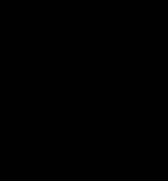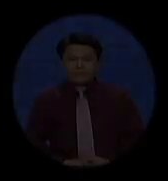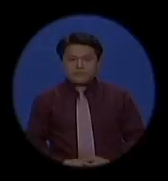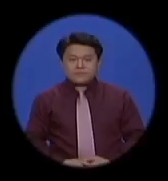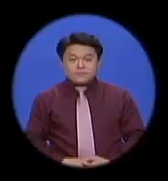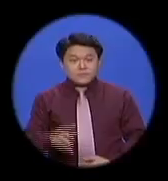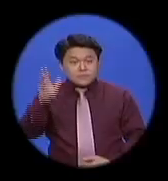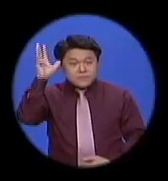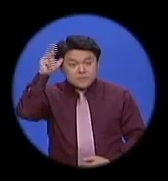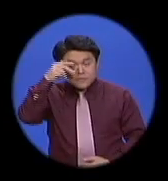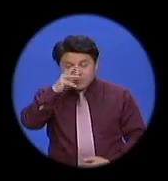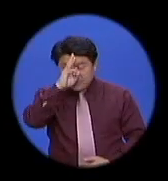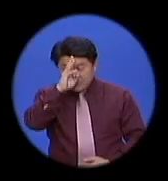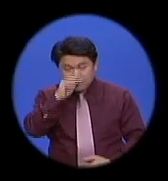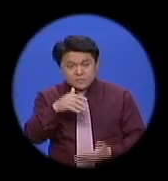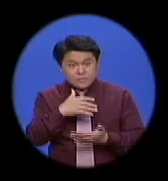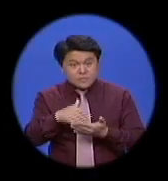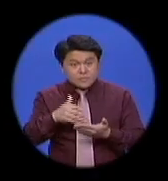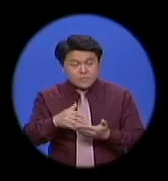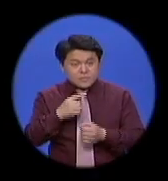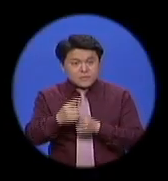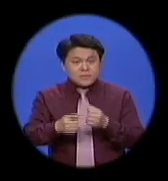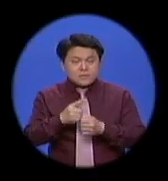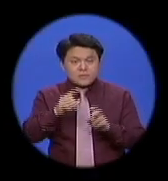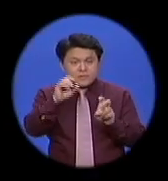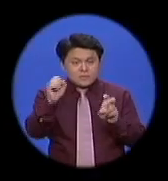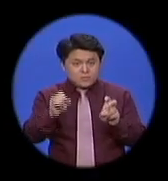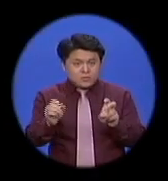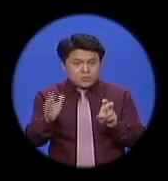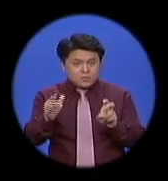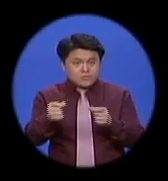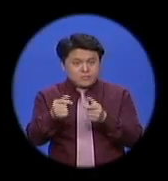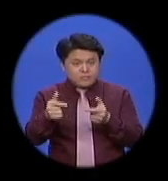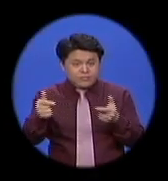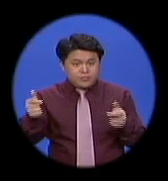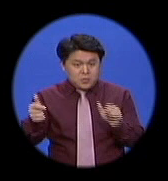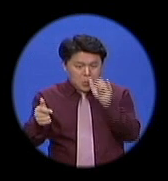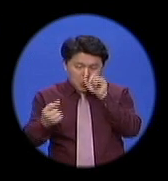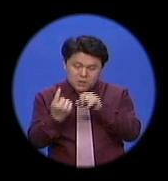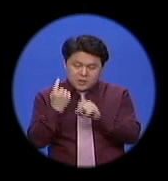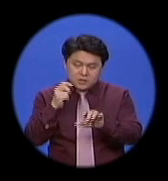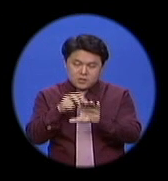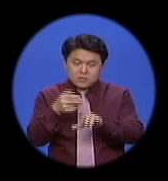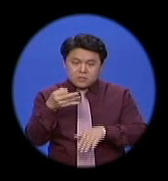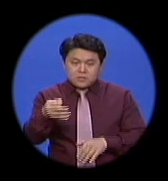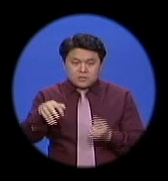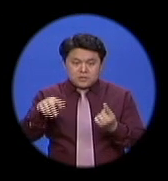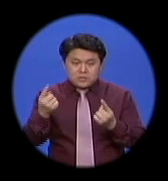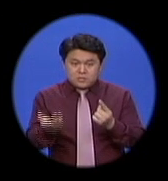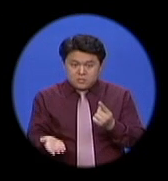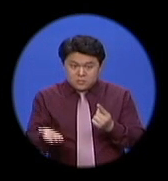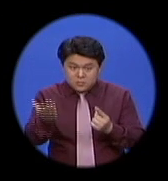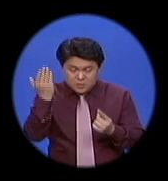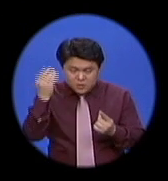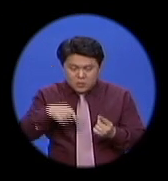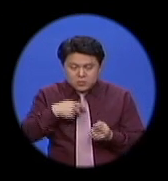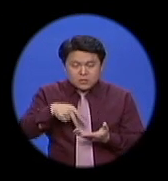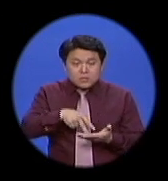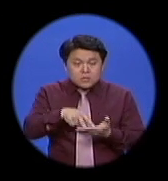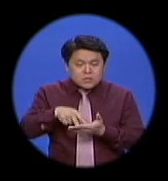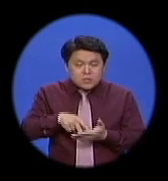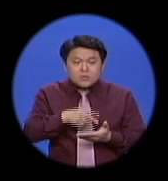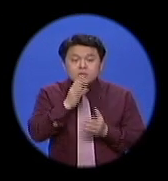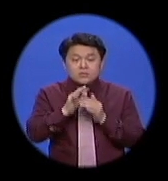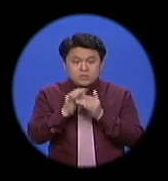치매 매년 20%씩 증가. 지난해 진료비 1조 돌파. 배우자 없으면 치매